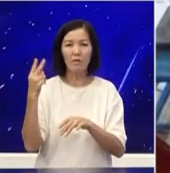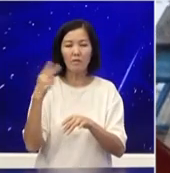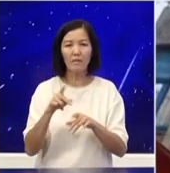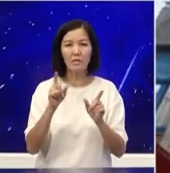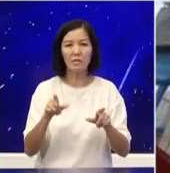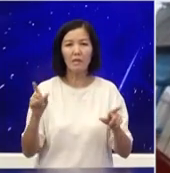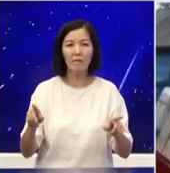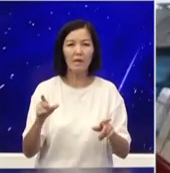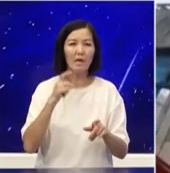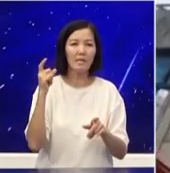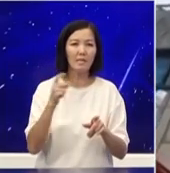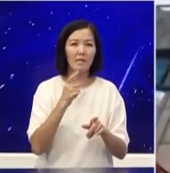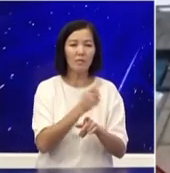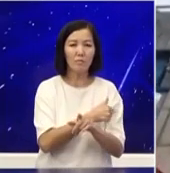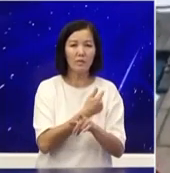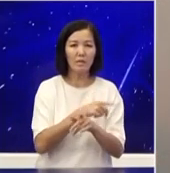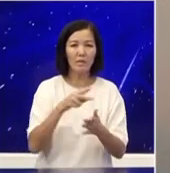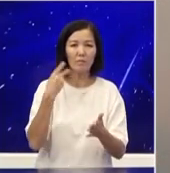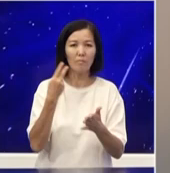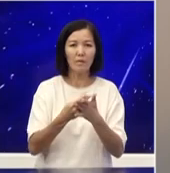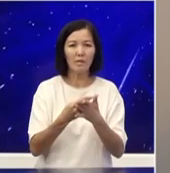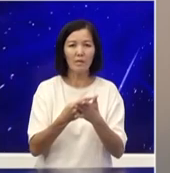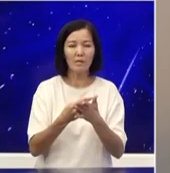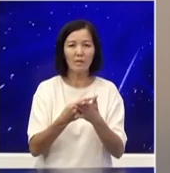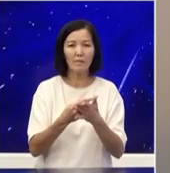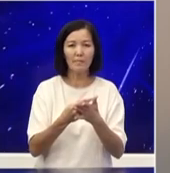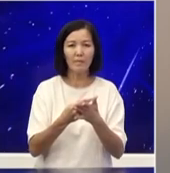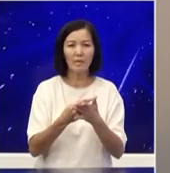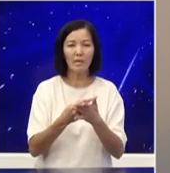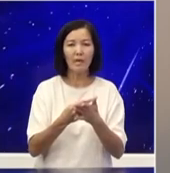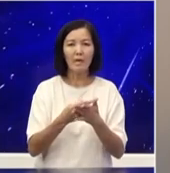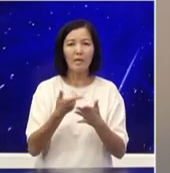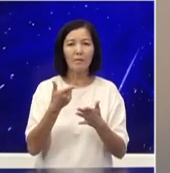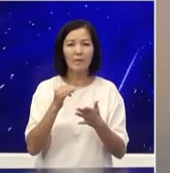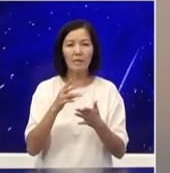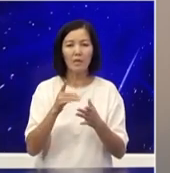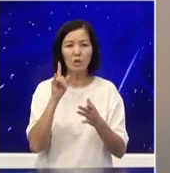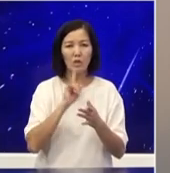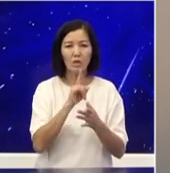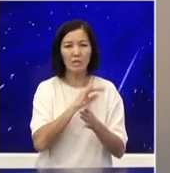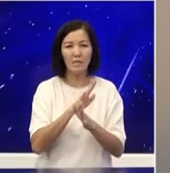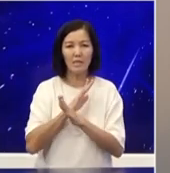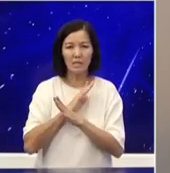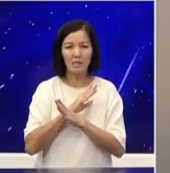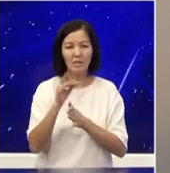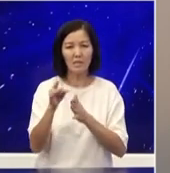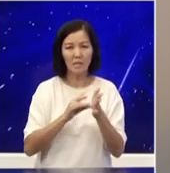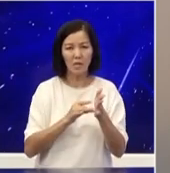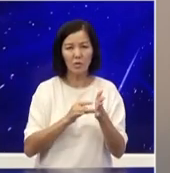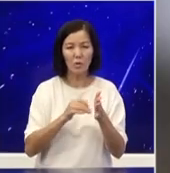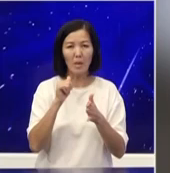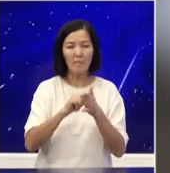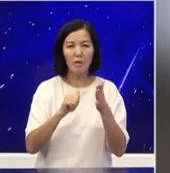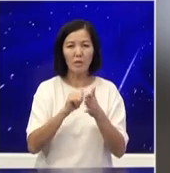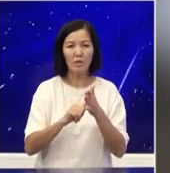квартиры доставили в центральную районную больницу с признаками отравления продуктами горения. Женщина скончалась, не приходя в сознание. Причина